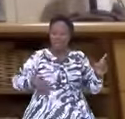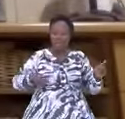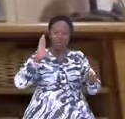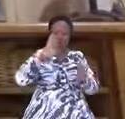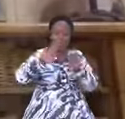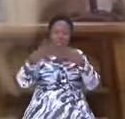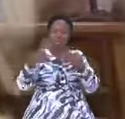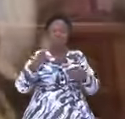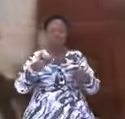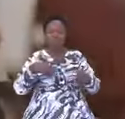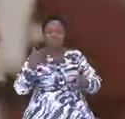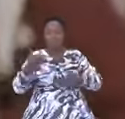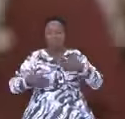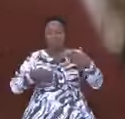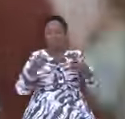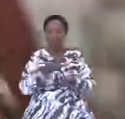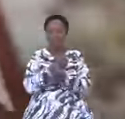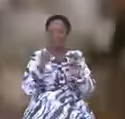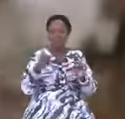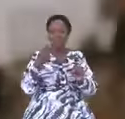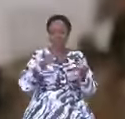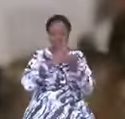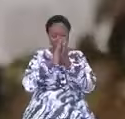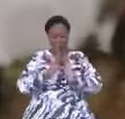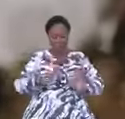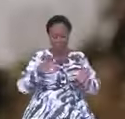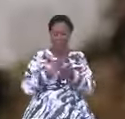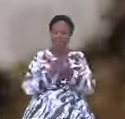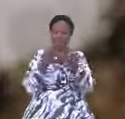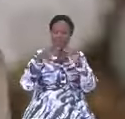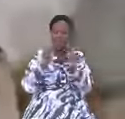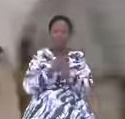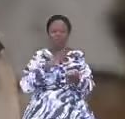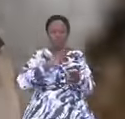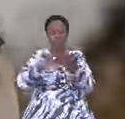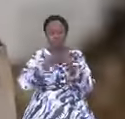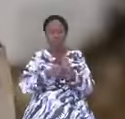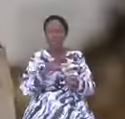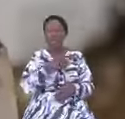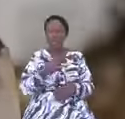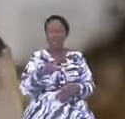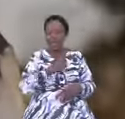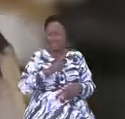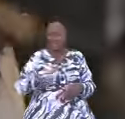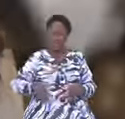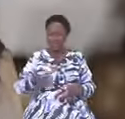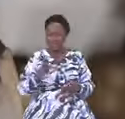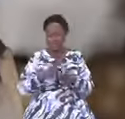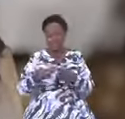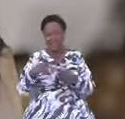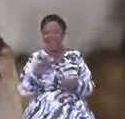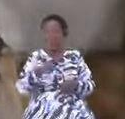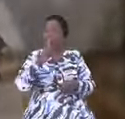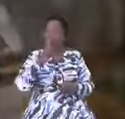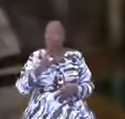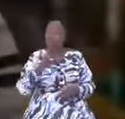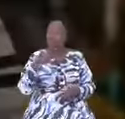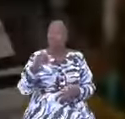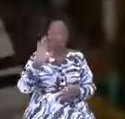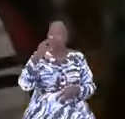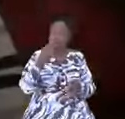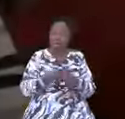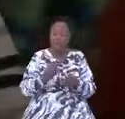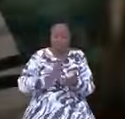paix qui vient avec le pardon et la réalité de thonon est cuit dans le livre de vie au